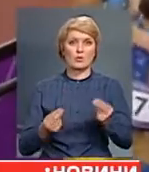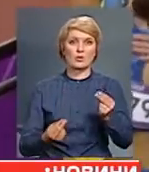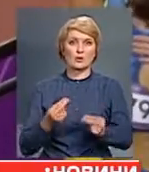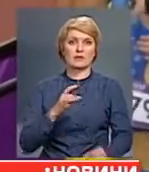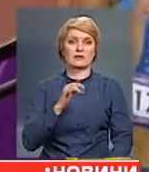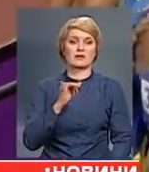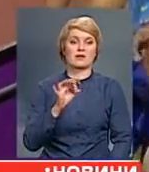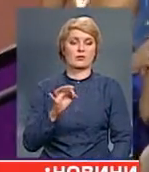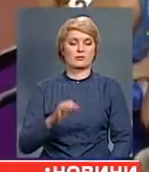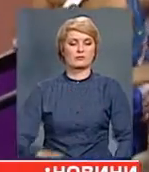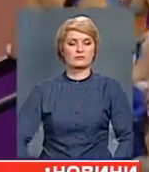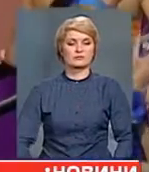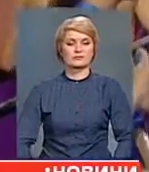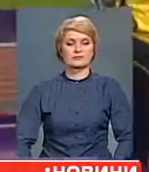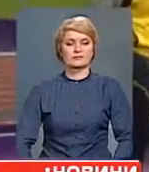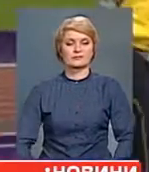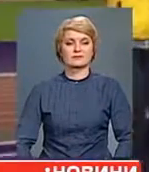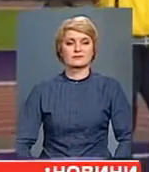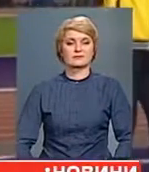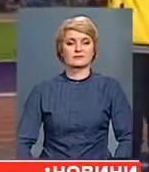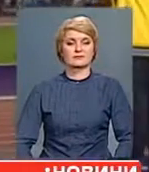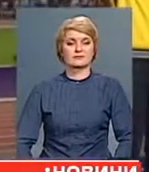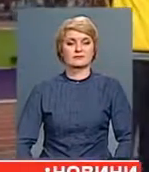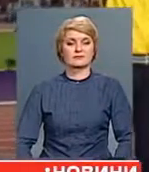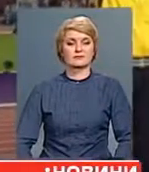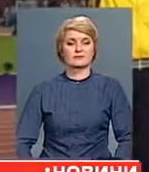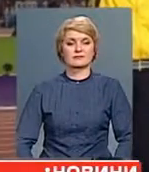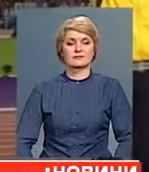на іграх у Ріо. Сергій Цукіло, Олександр Іщенко. Новини на Першому.